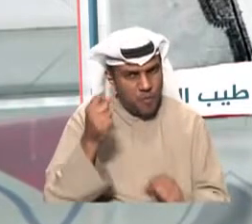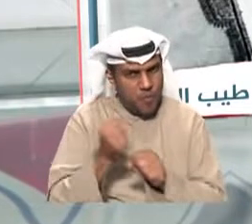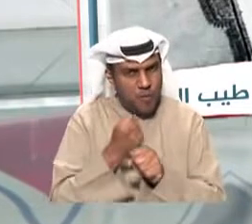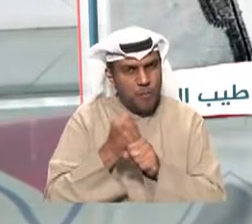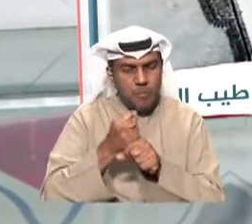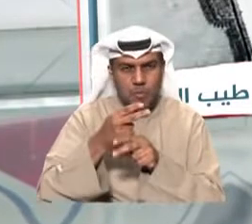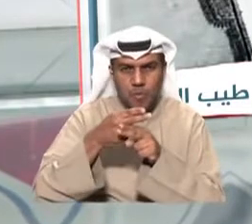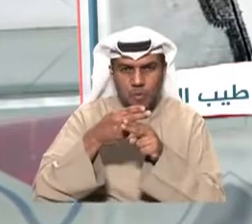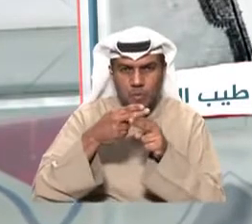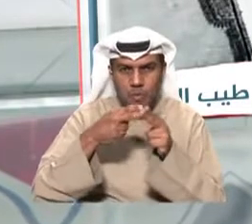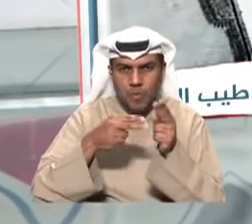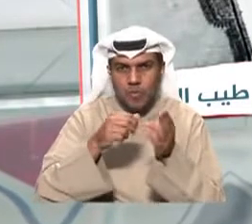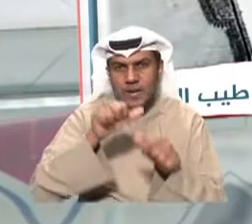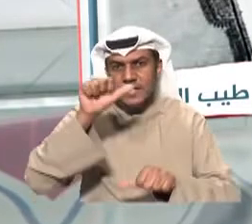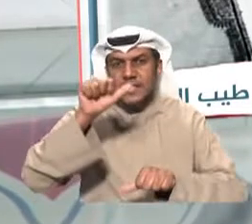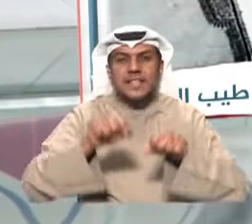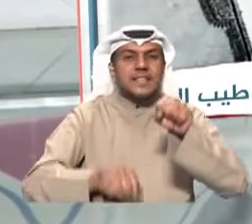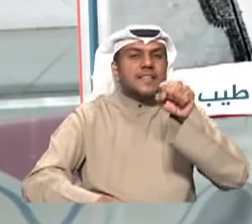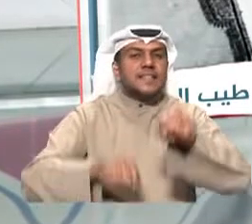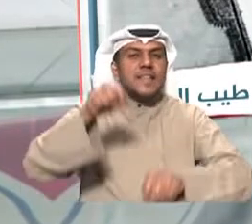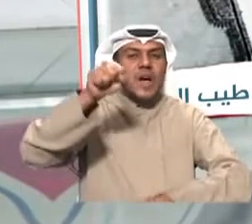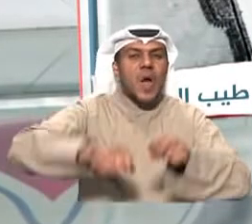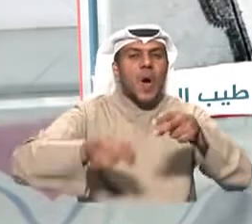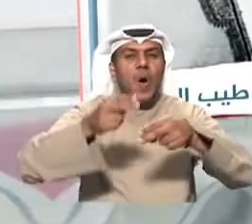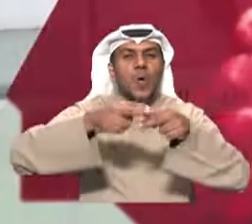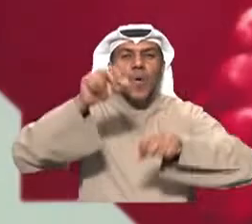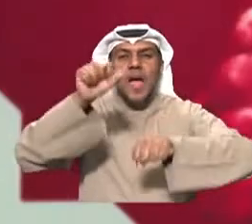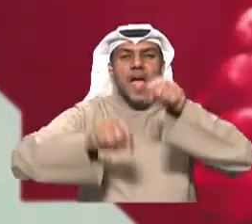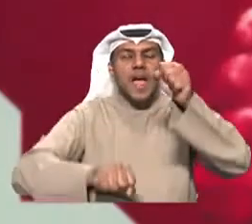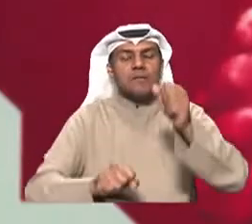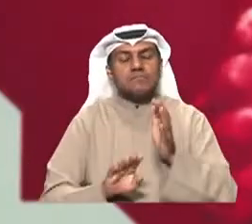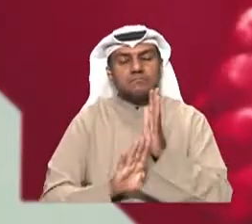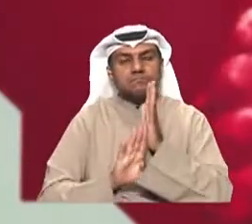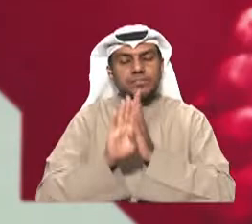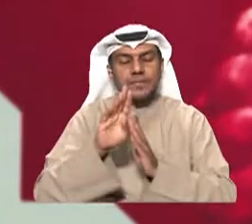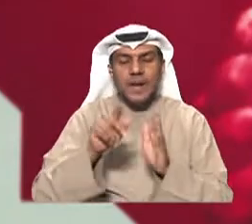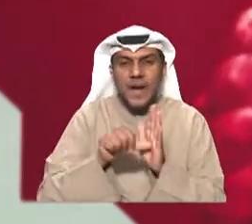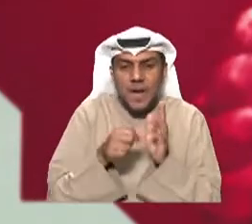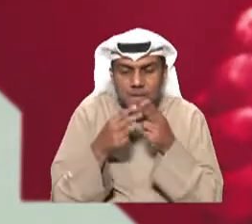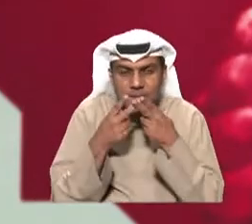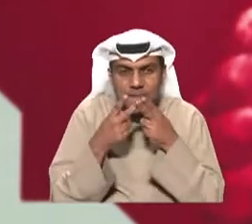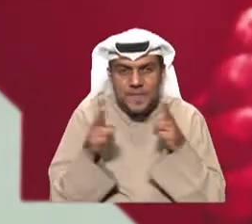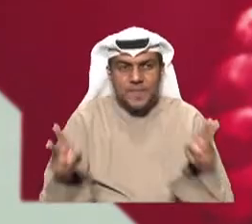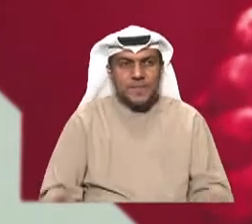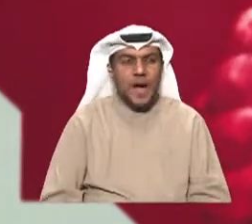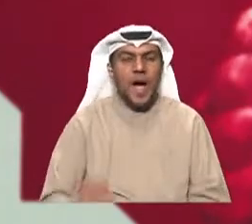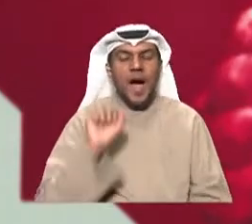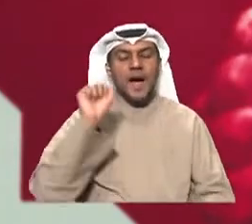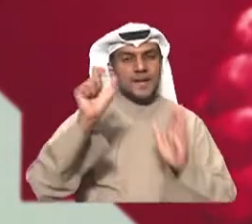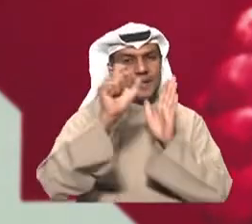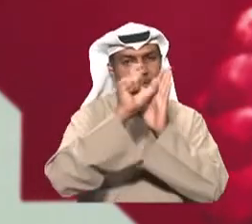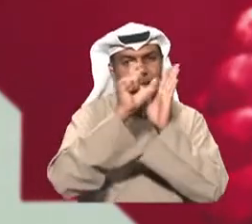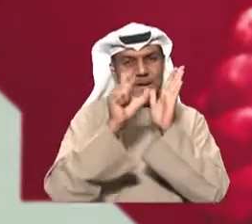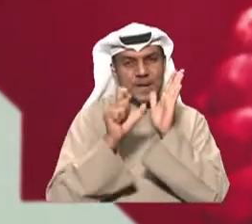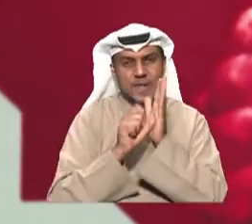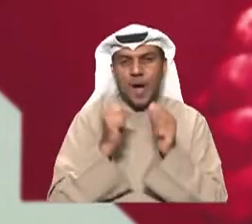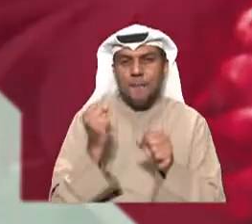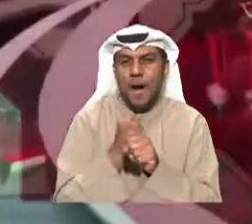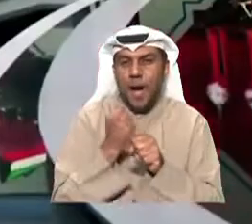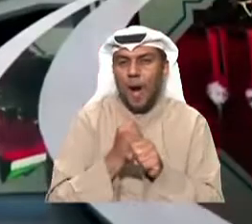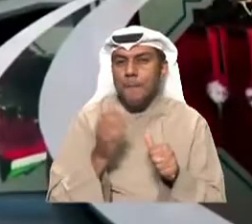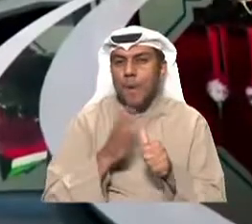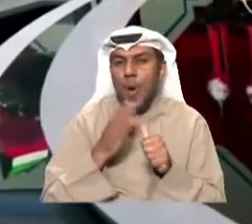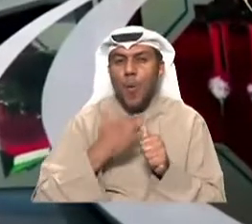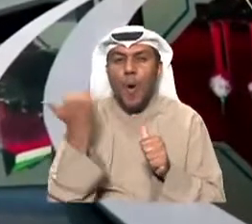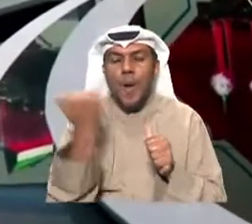الكويت وتكريس ديمقراطيتها. بدأت البلاد بتدعم نظامها السياسي بإعداد دستور لنظام